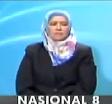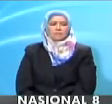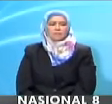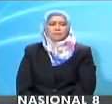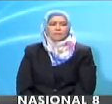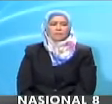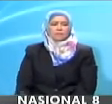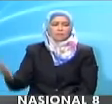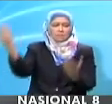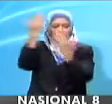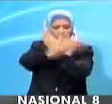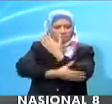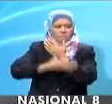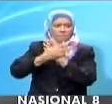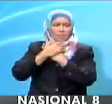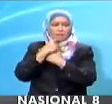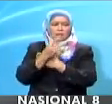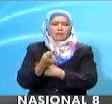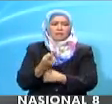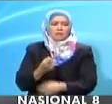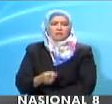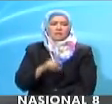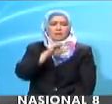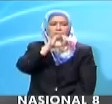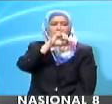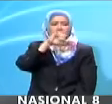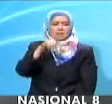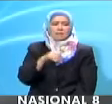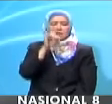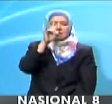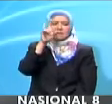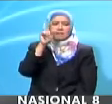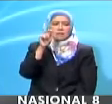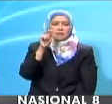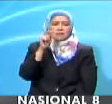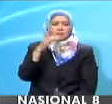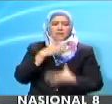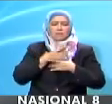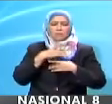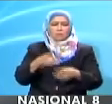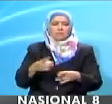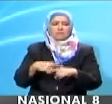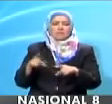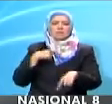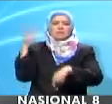di seluruh negara buat, dia suka cakap JDT ni suka rembat player.